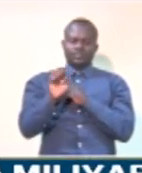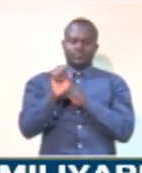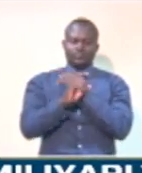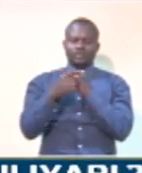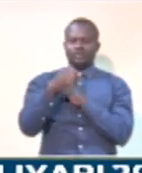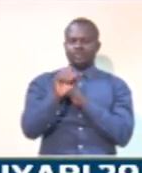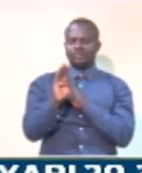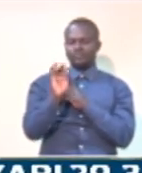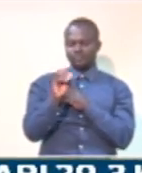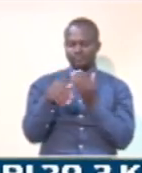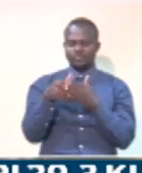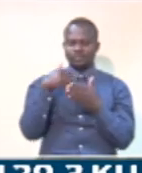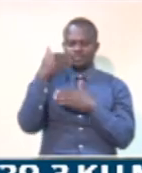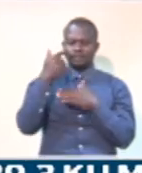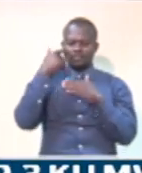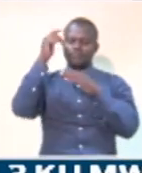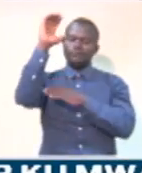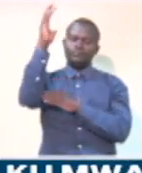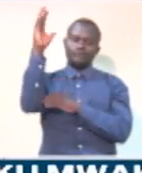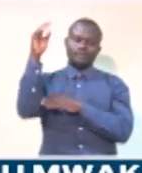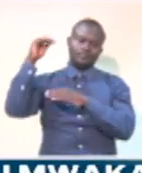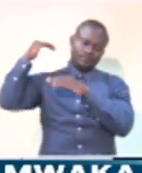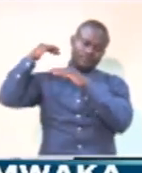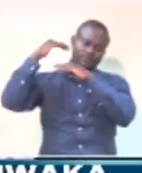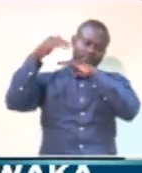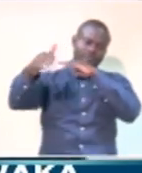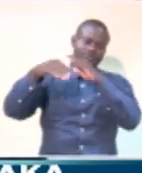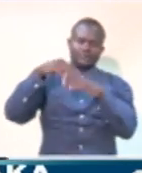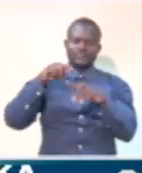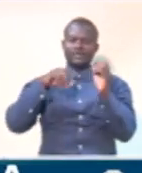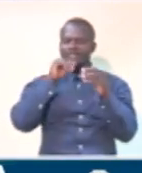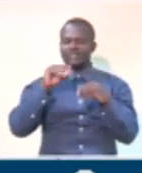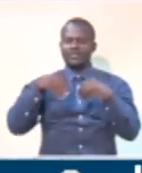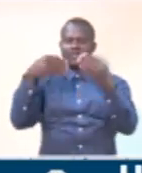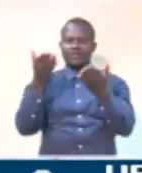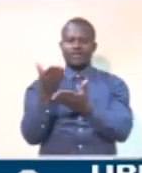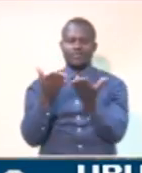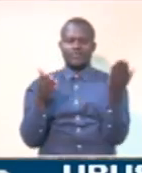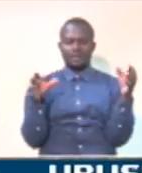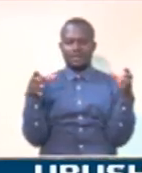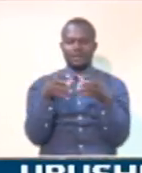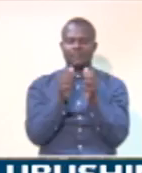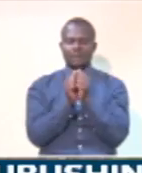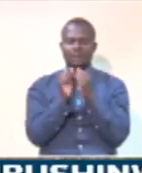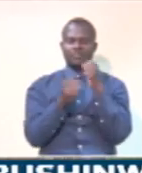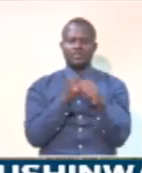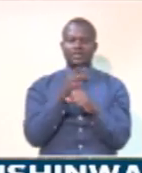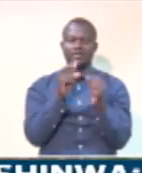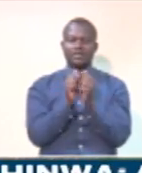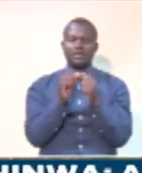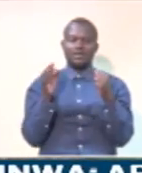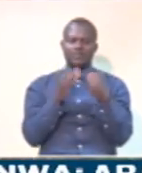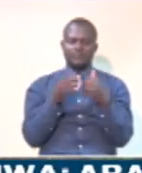Gasabo nyuma yo kubona amapoto y'amashanyarazi abanyura hejuru kandi ntibayahabweho bishyize hamwe mu mwaka